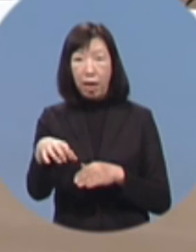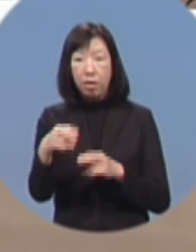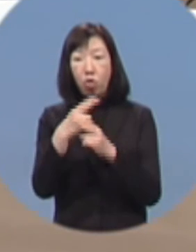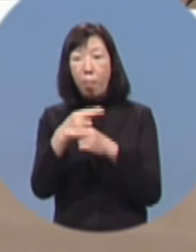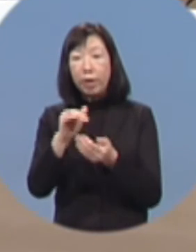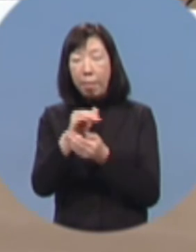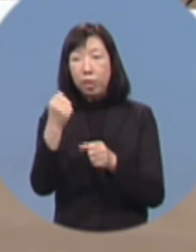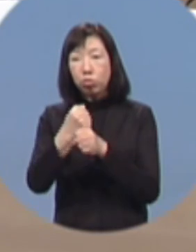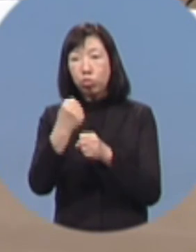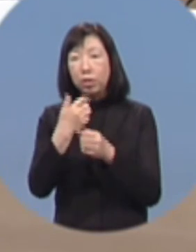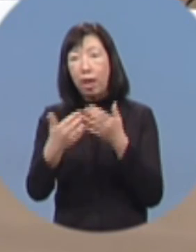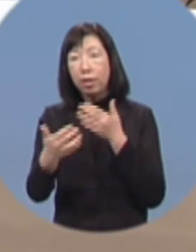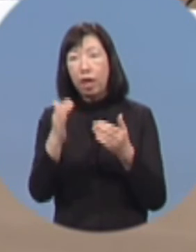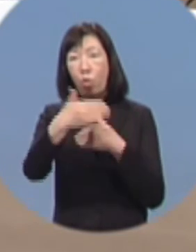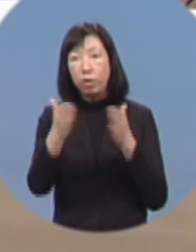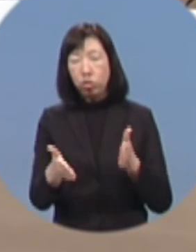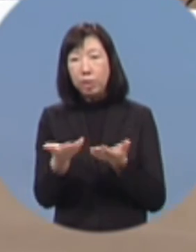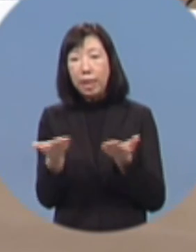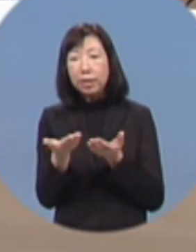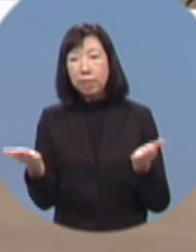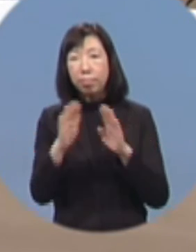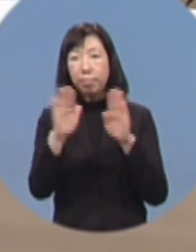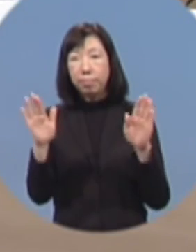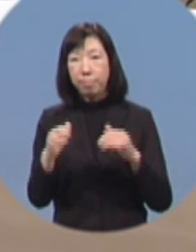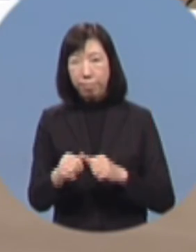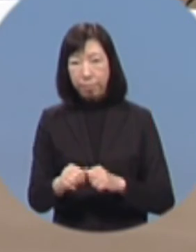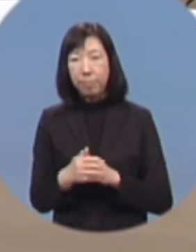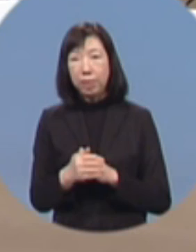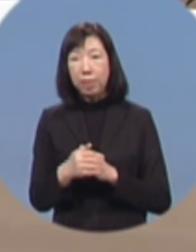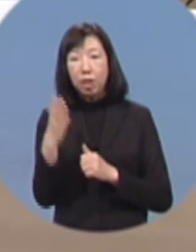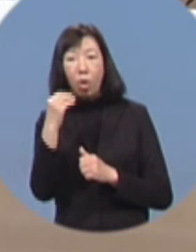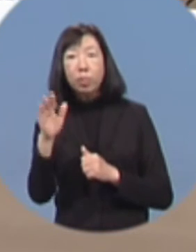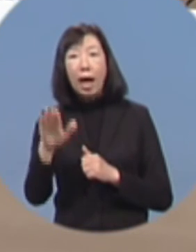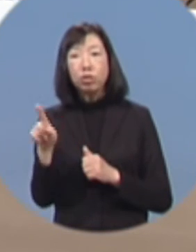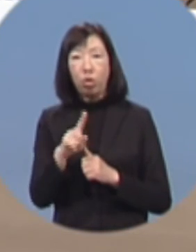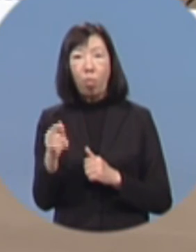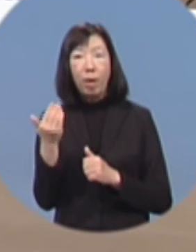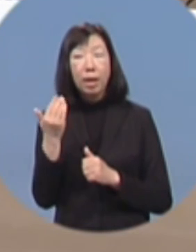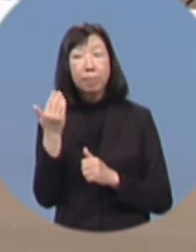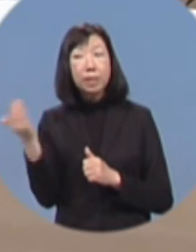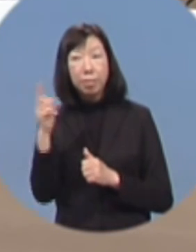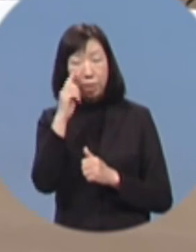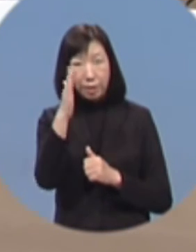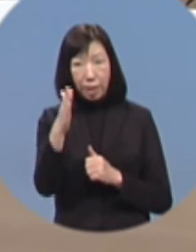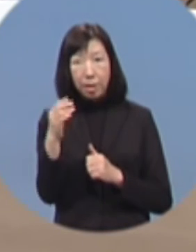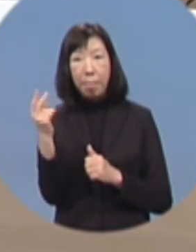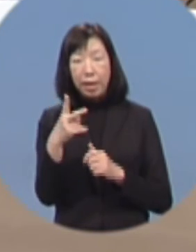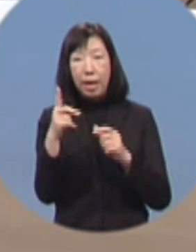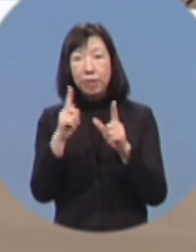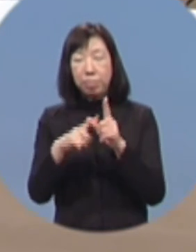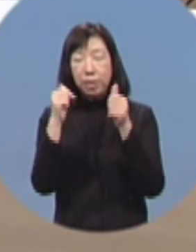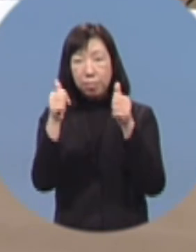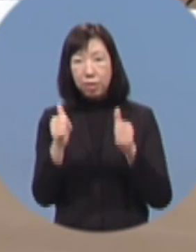ンボ玉作りの体験教室や展示会などを開催しています。気になった方は問い合わせてみてください。 また千葉県